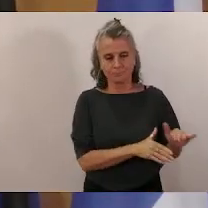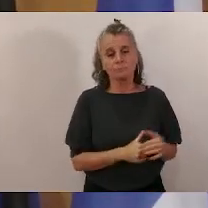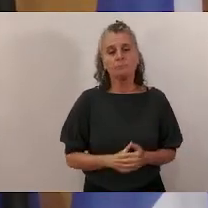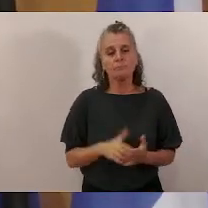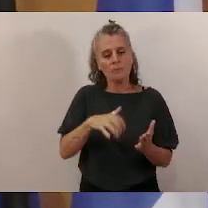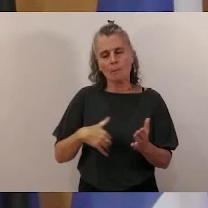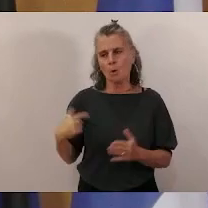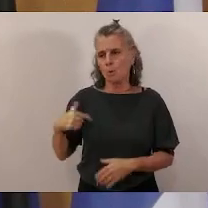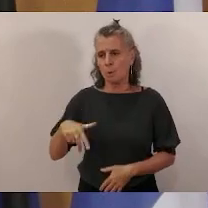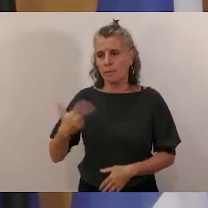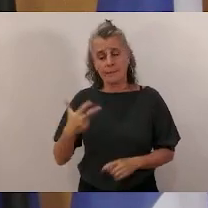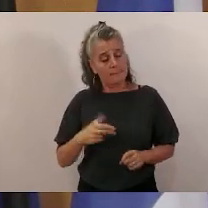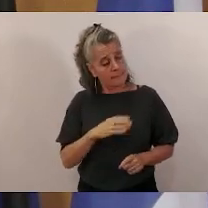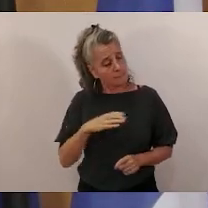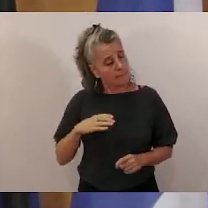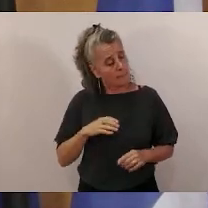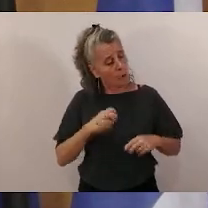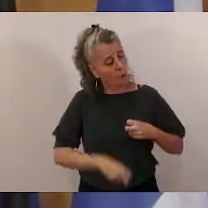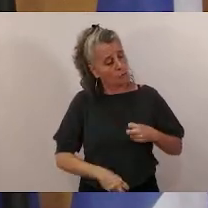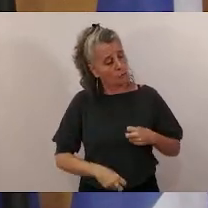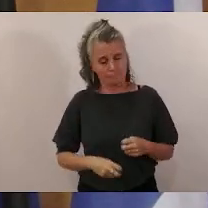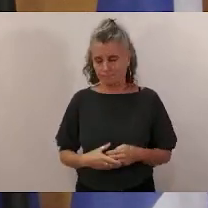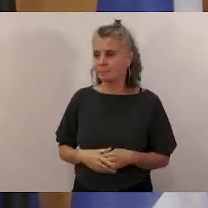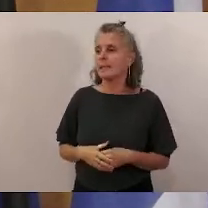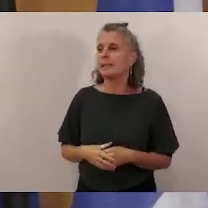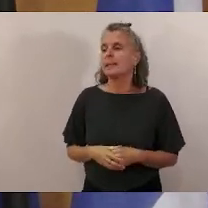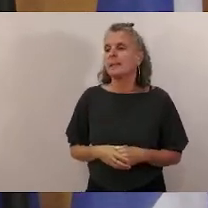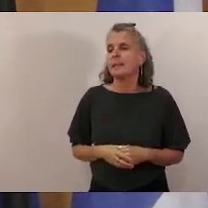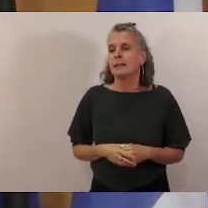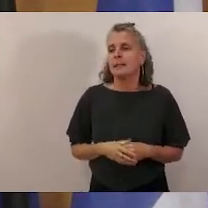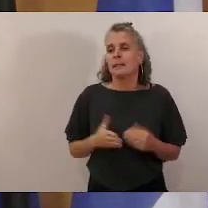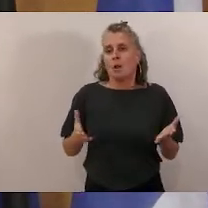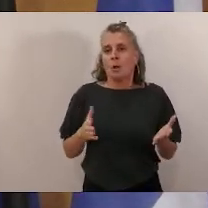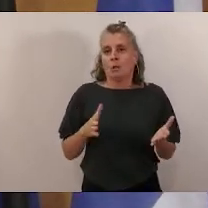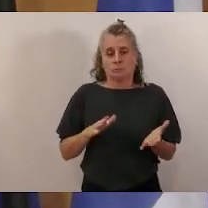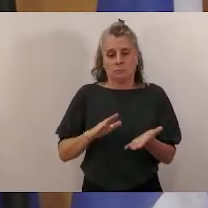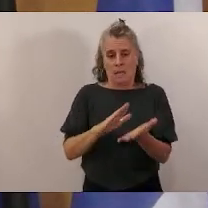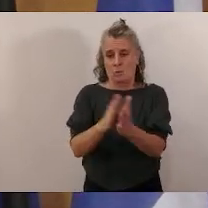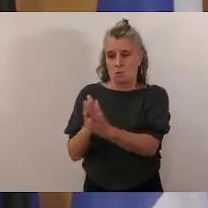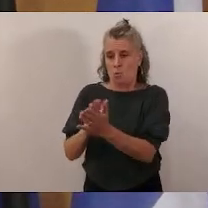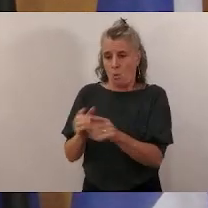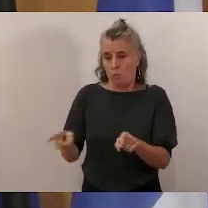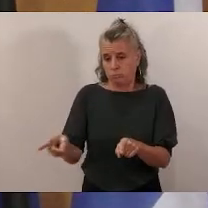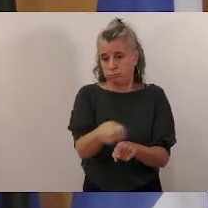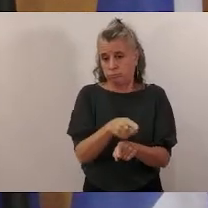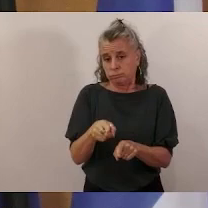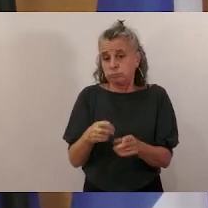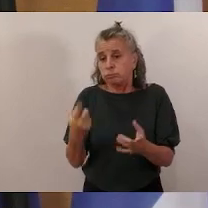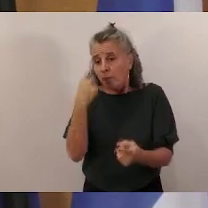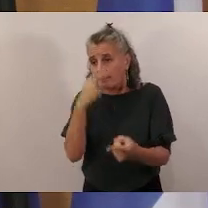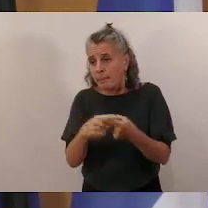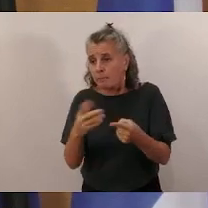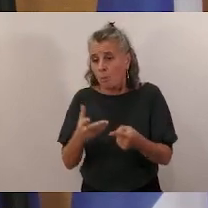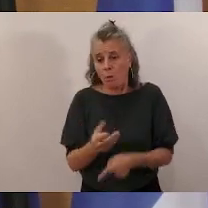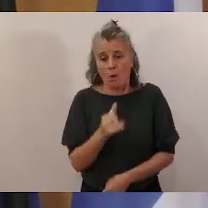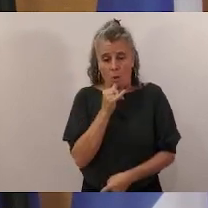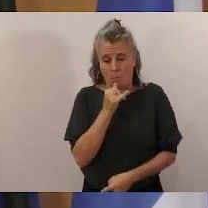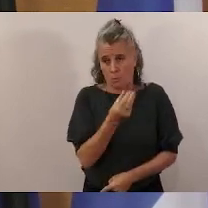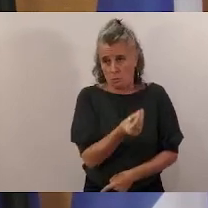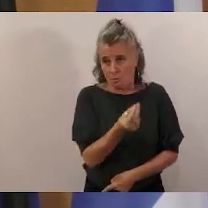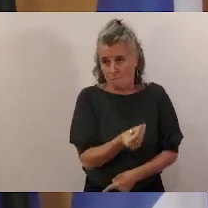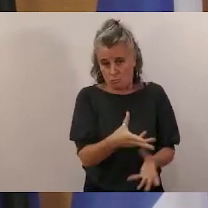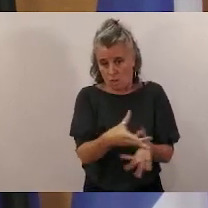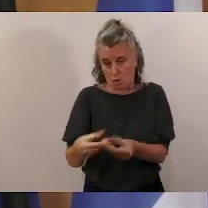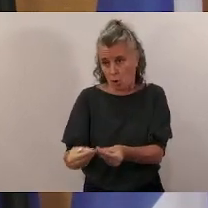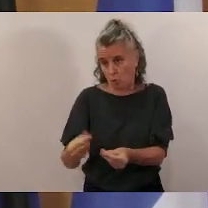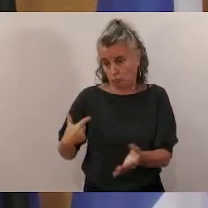Roche. Alors, il s'agit de subventions à des associations œuvrant dans le domaine de la petite enfance. C'est en effet